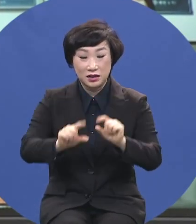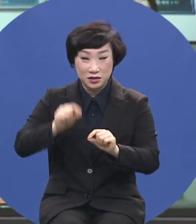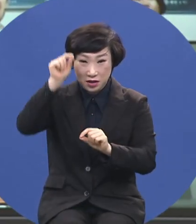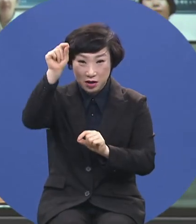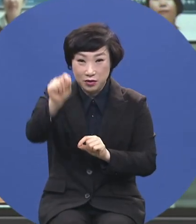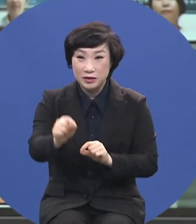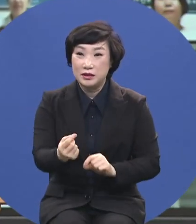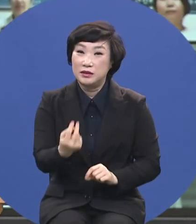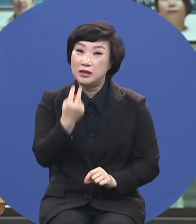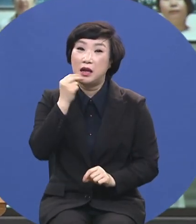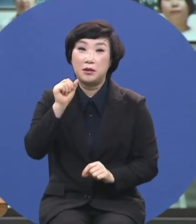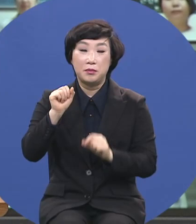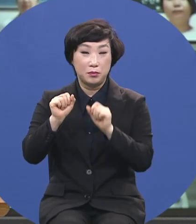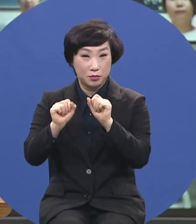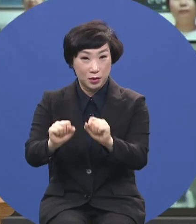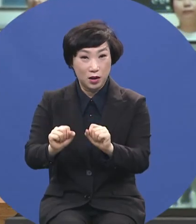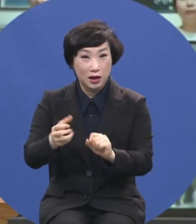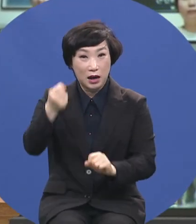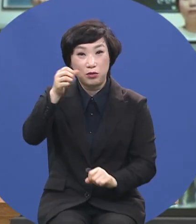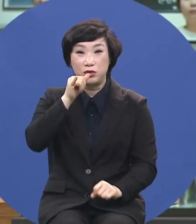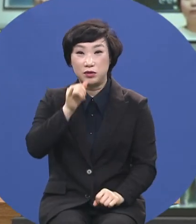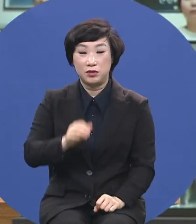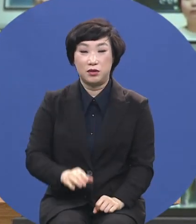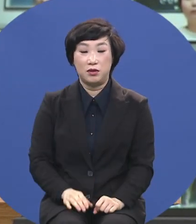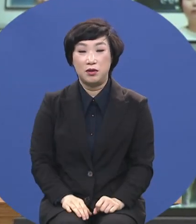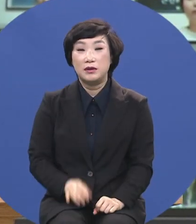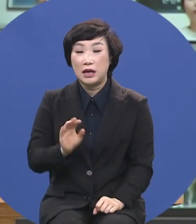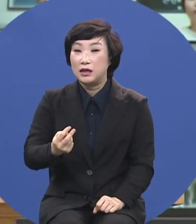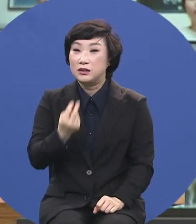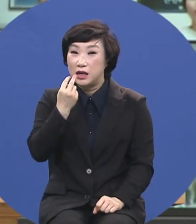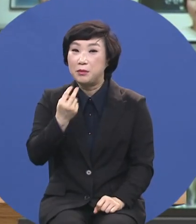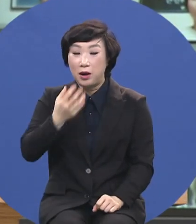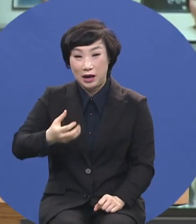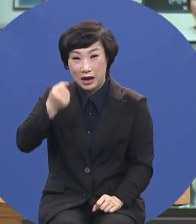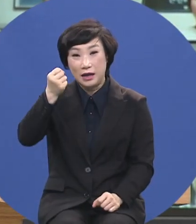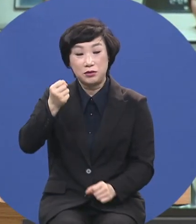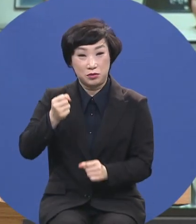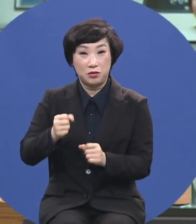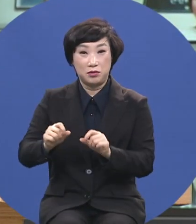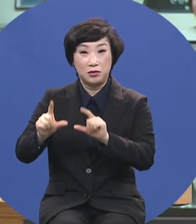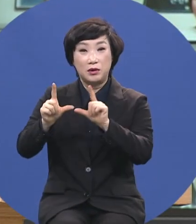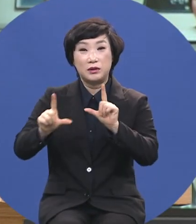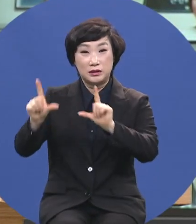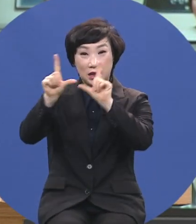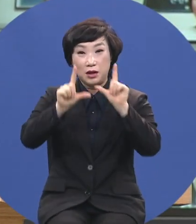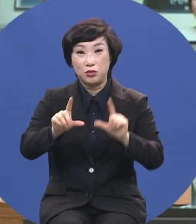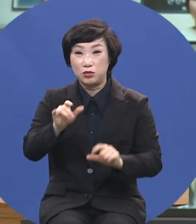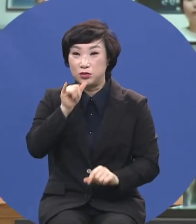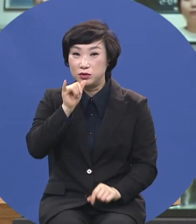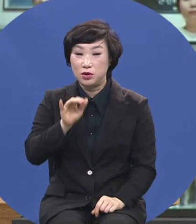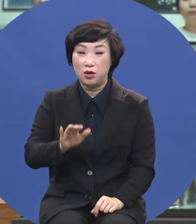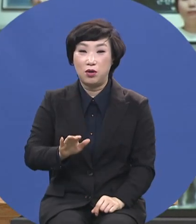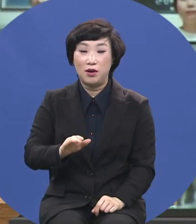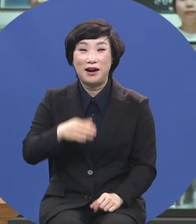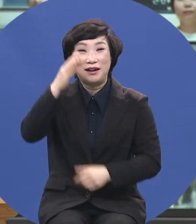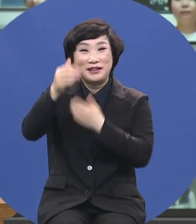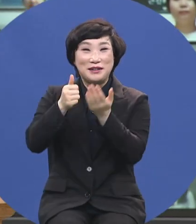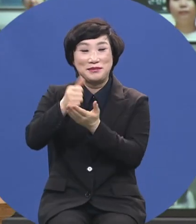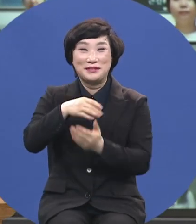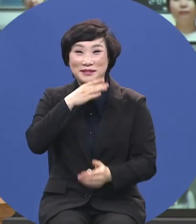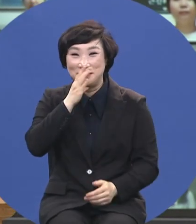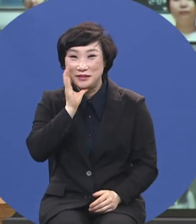영원한 생명이기 때문에 생명을 생산해가며 사시는 분이기 때문에 늙지도